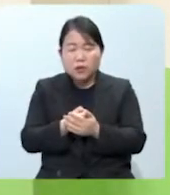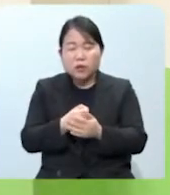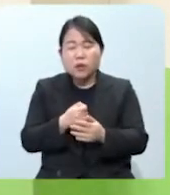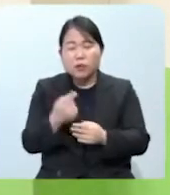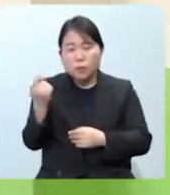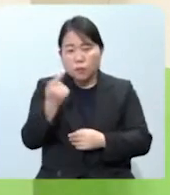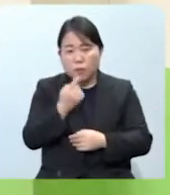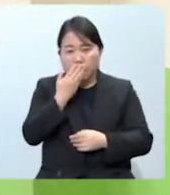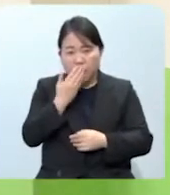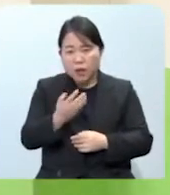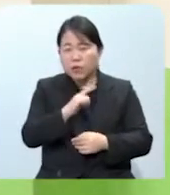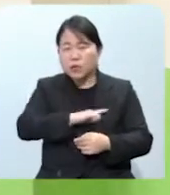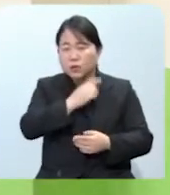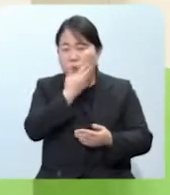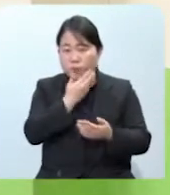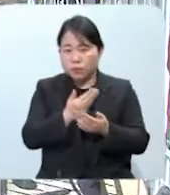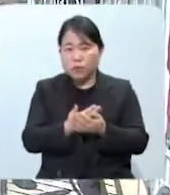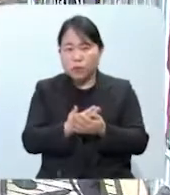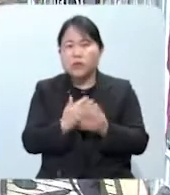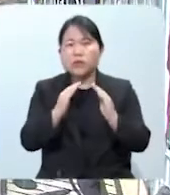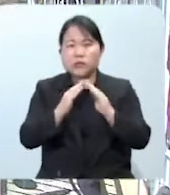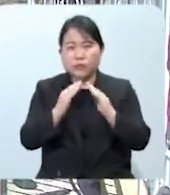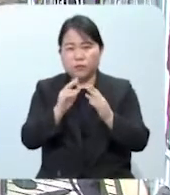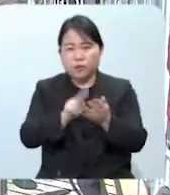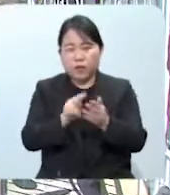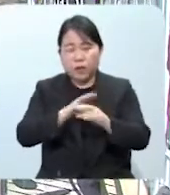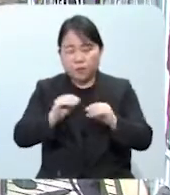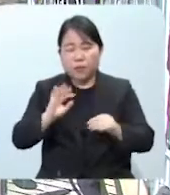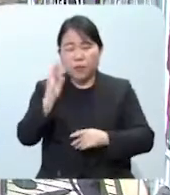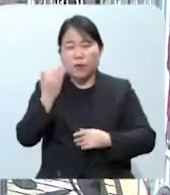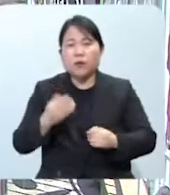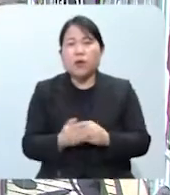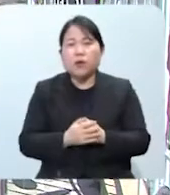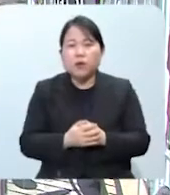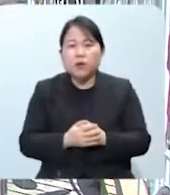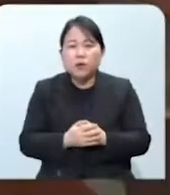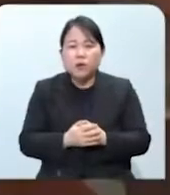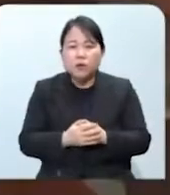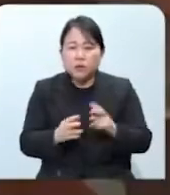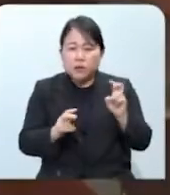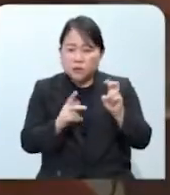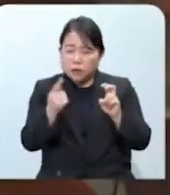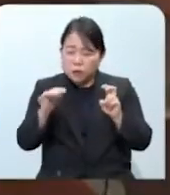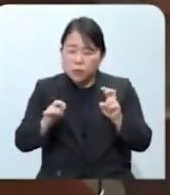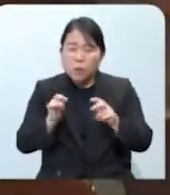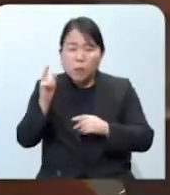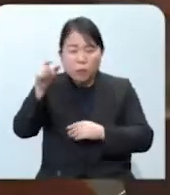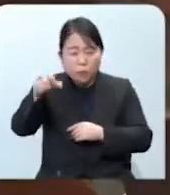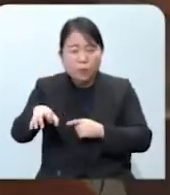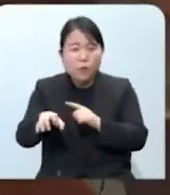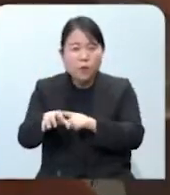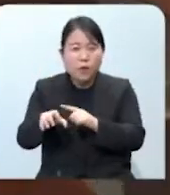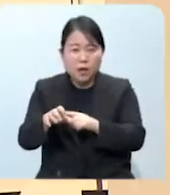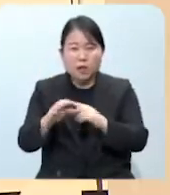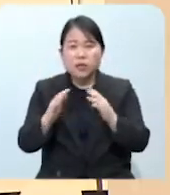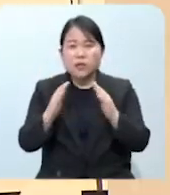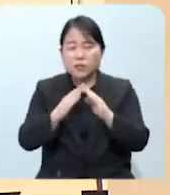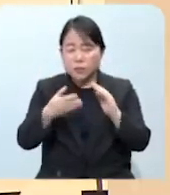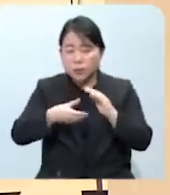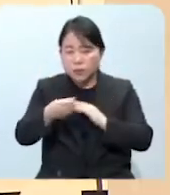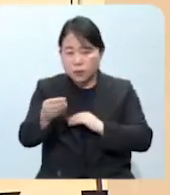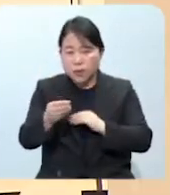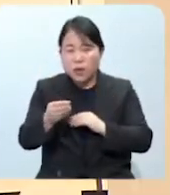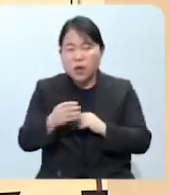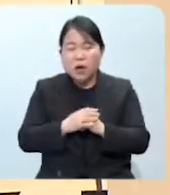데 가장 중요한 역할을 할 거라고 기대 20여 km 떨어진 또 다른 마을에서 먼저 임대주택의 열 두 가구를